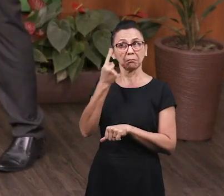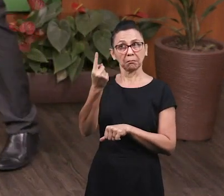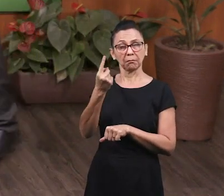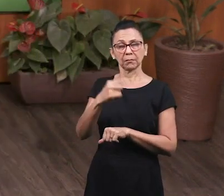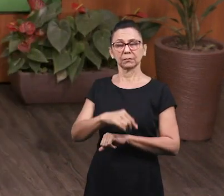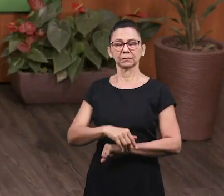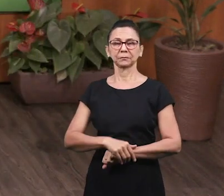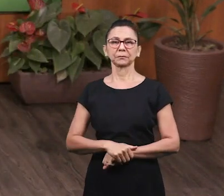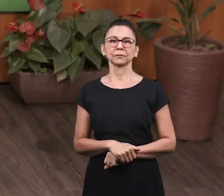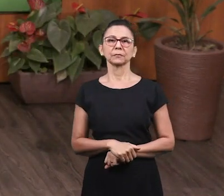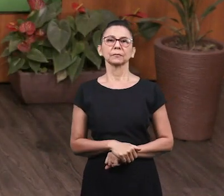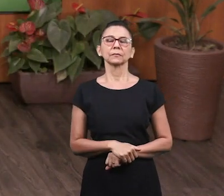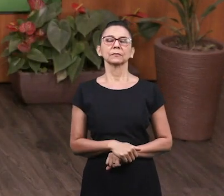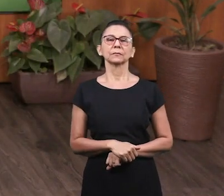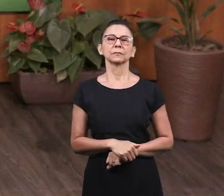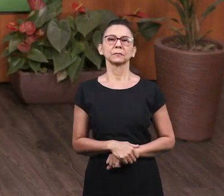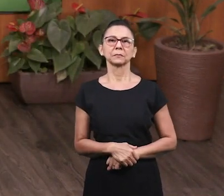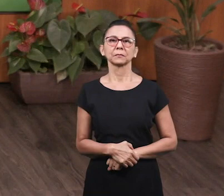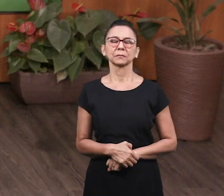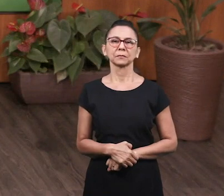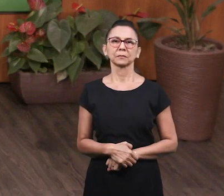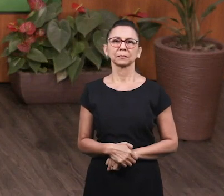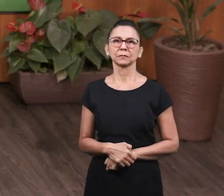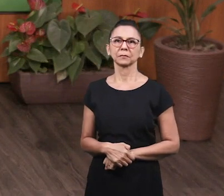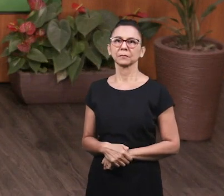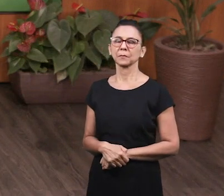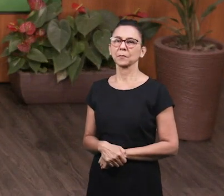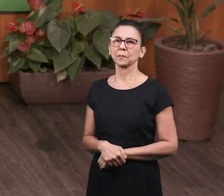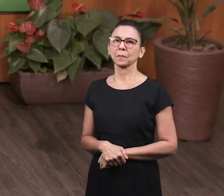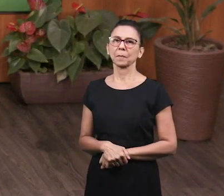illustrative. C'est la base